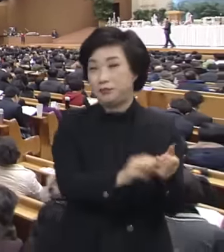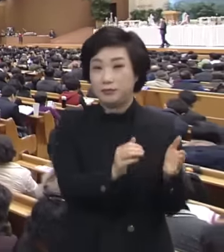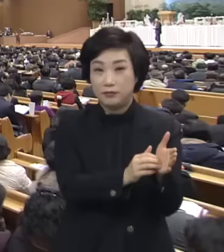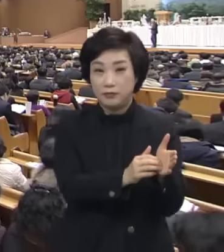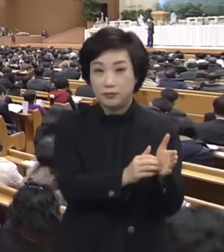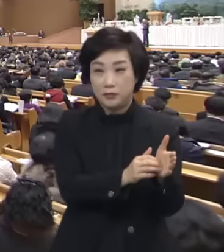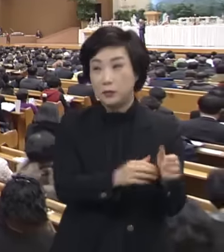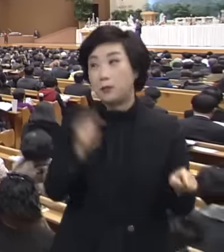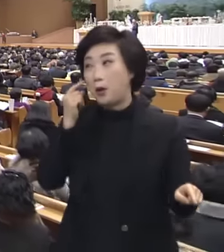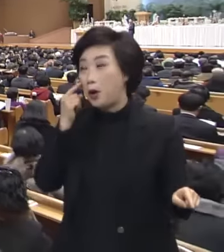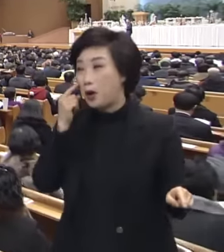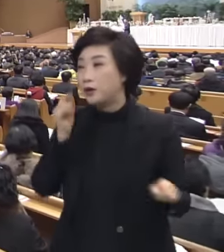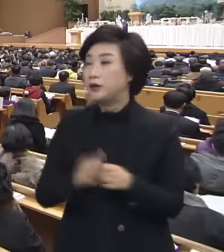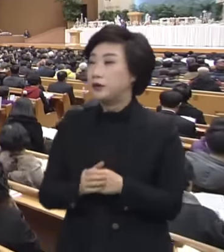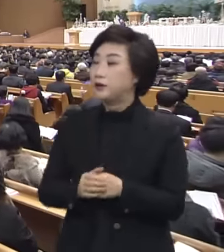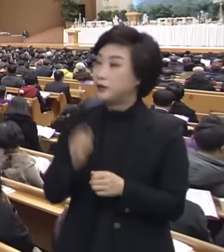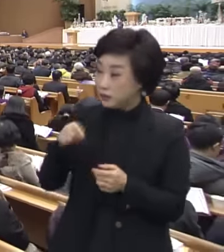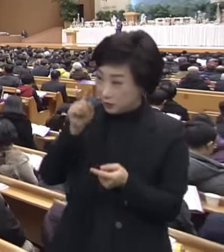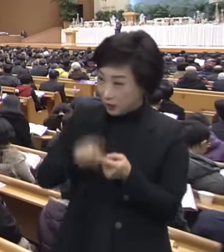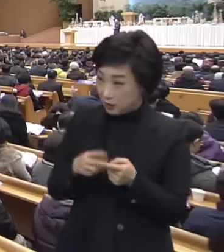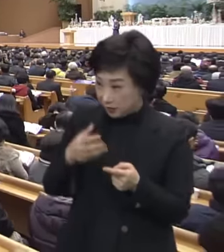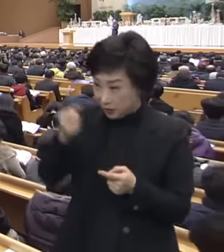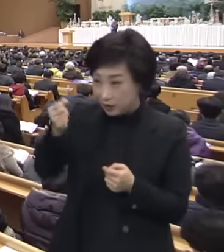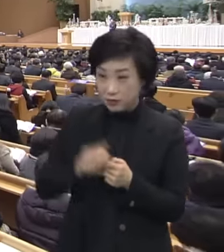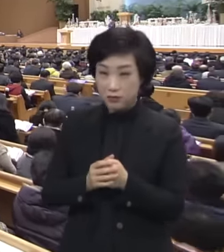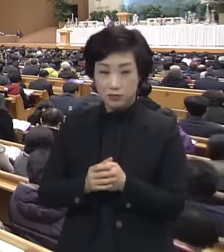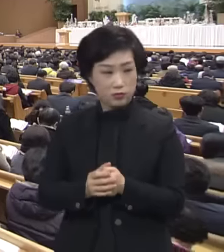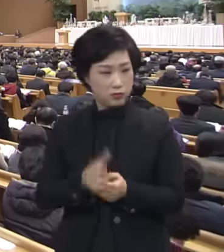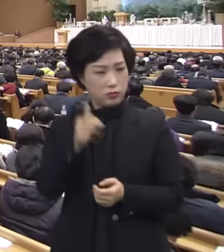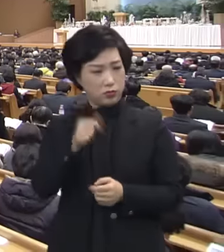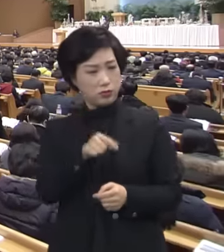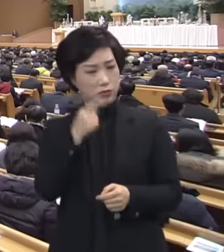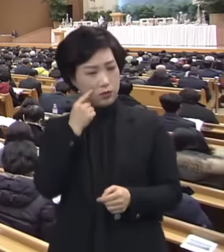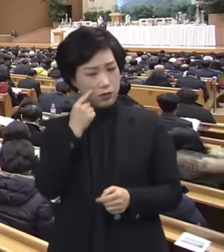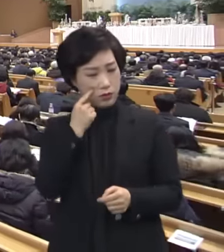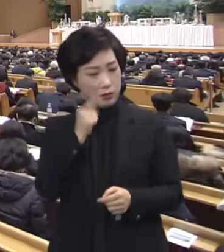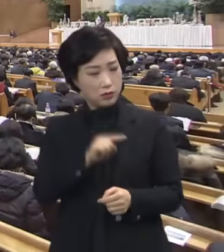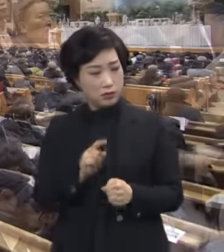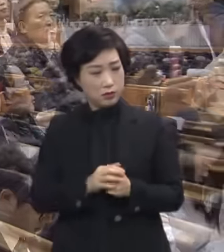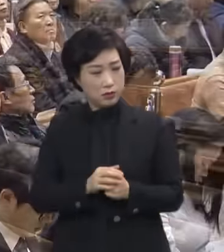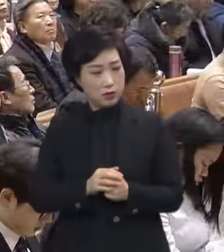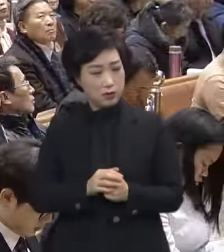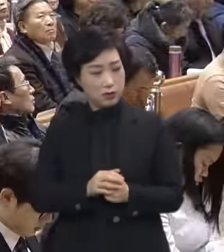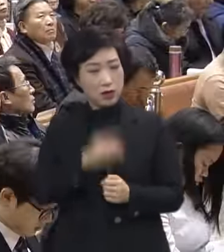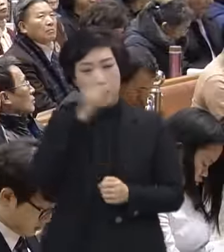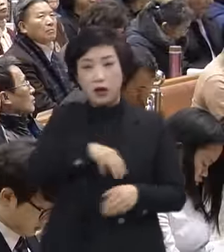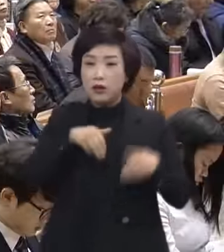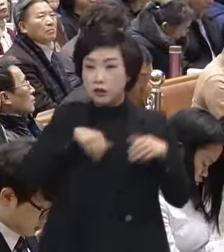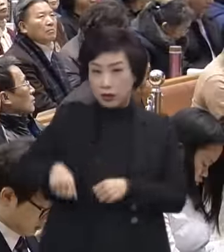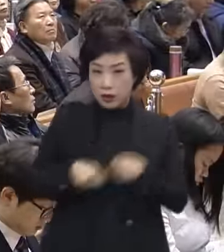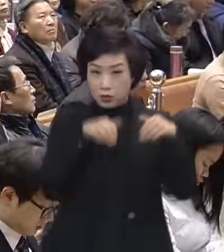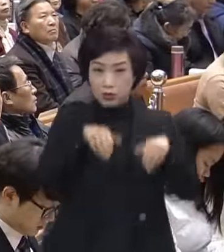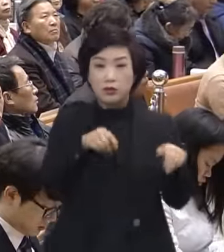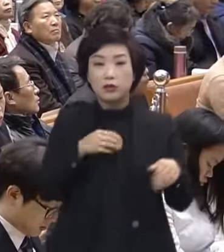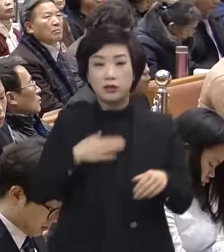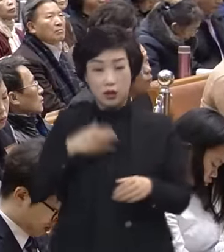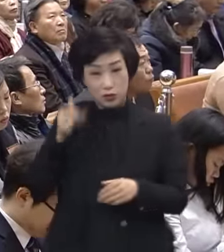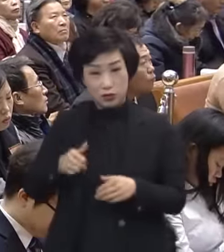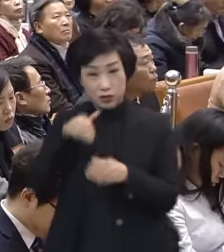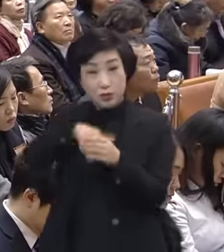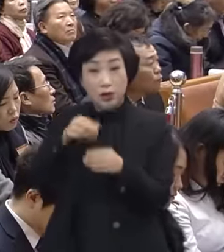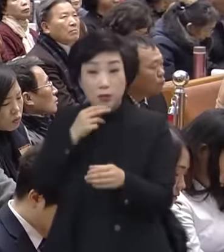두었었나이다. 보소서 당신의 것을 받으셨나이다. 그 주인이 대답하여 가로되 악하고 게으른 종아 나는 심지 않은